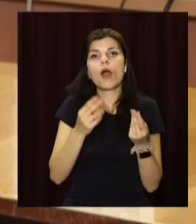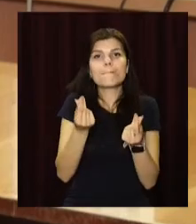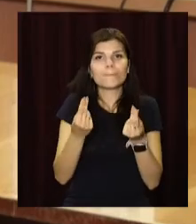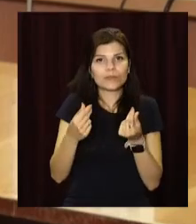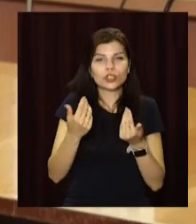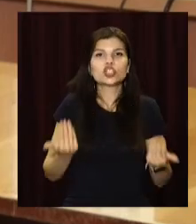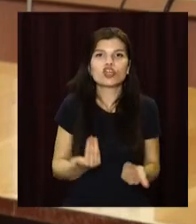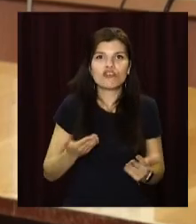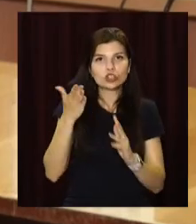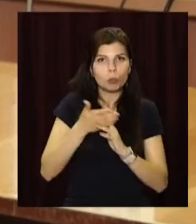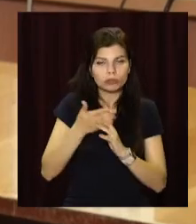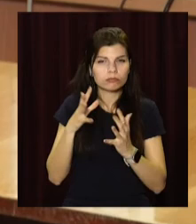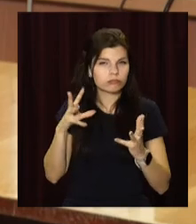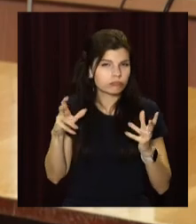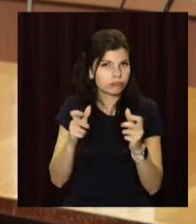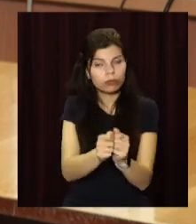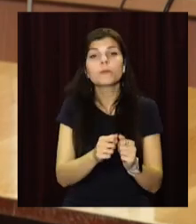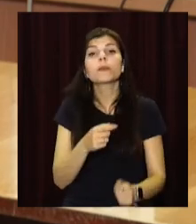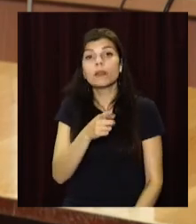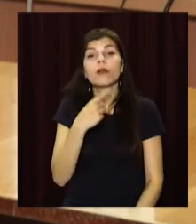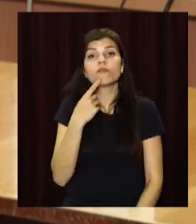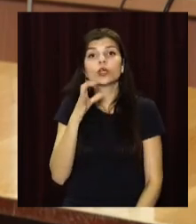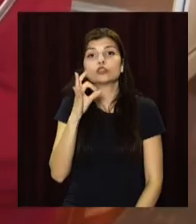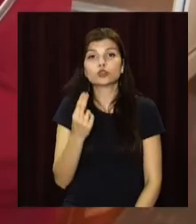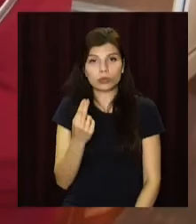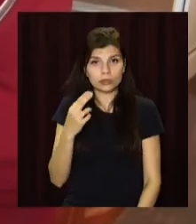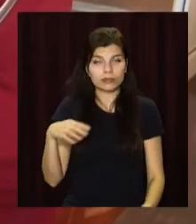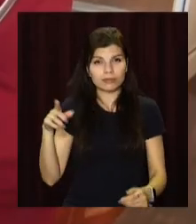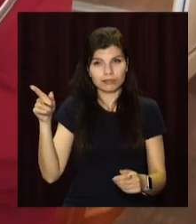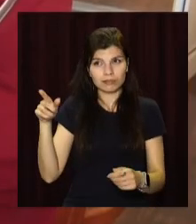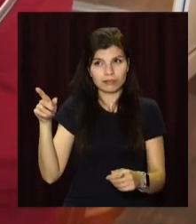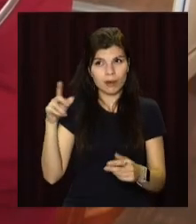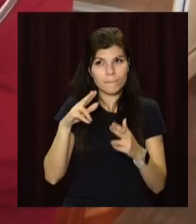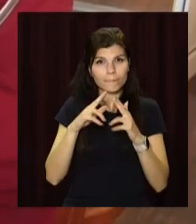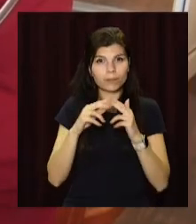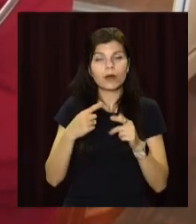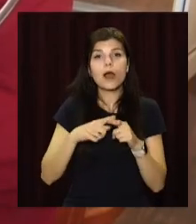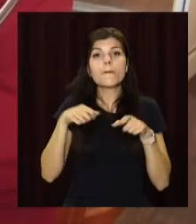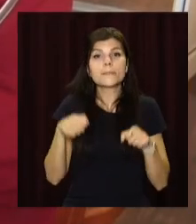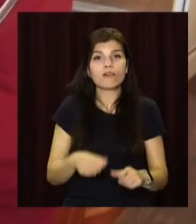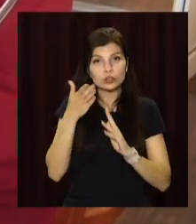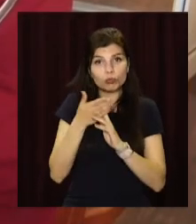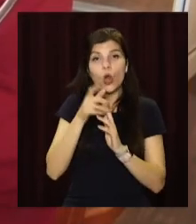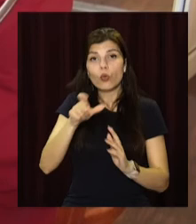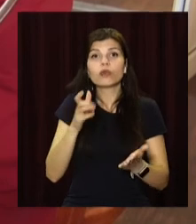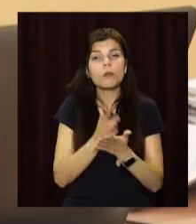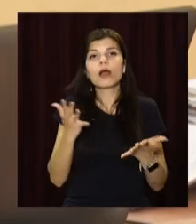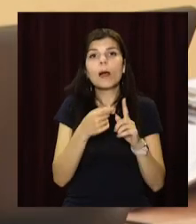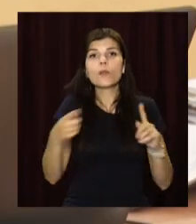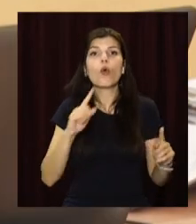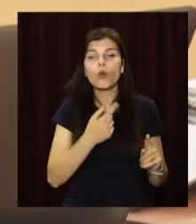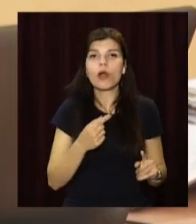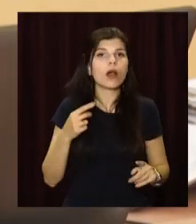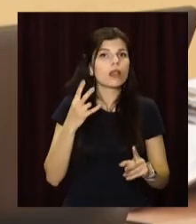монетизації житлових субсидій. В департаменті соціальної політики Кам'янської міськради кажуть, право на субсидію мають люди, які протягом року